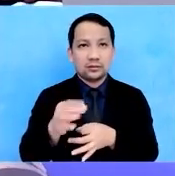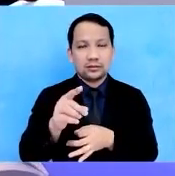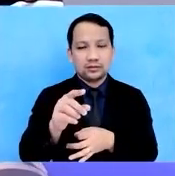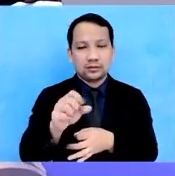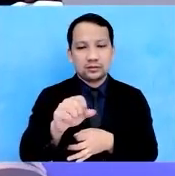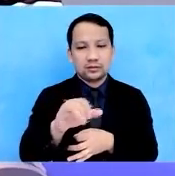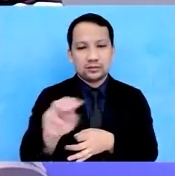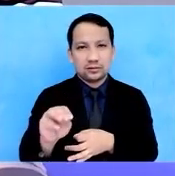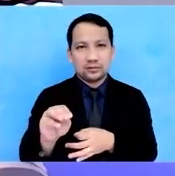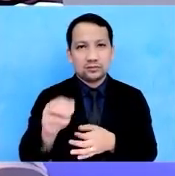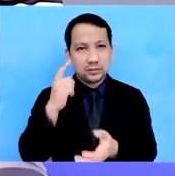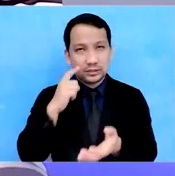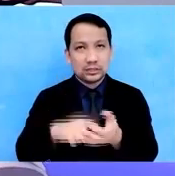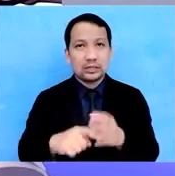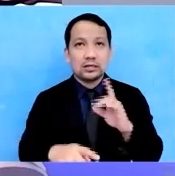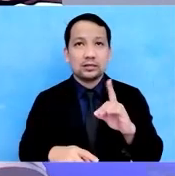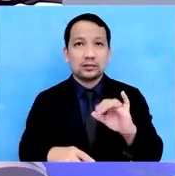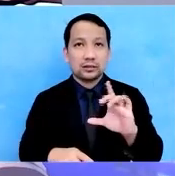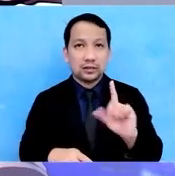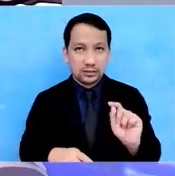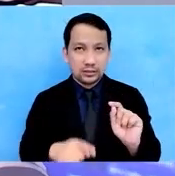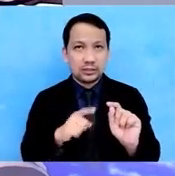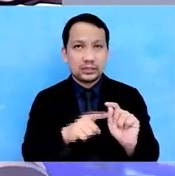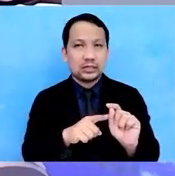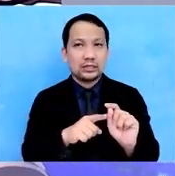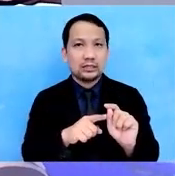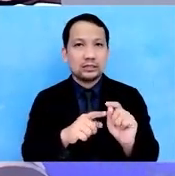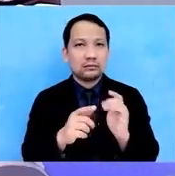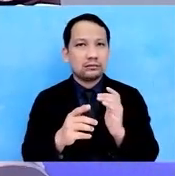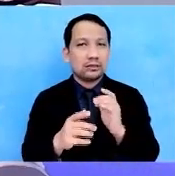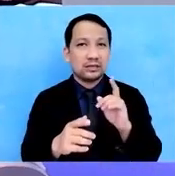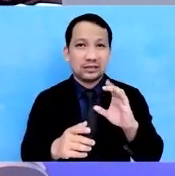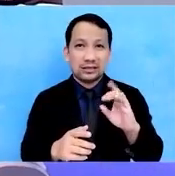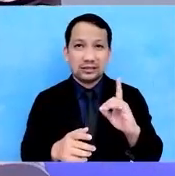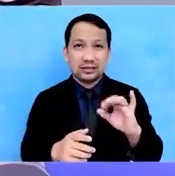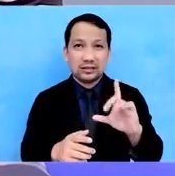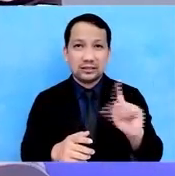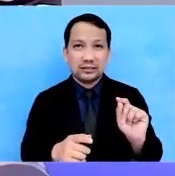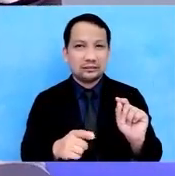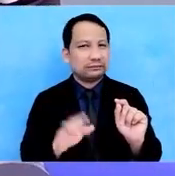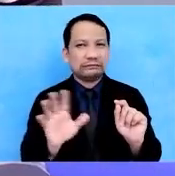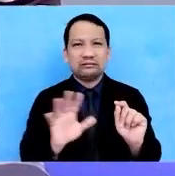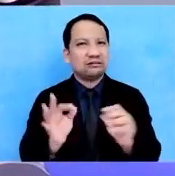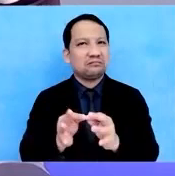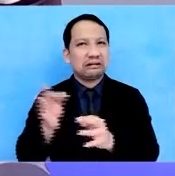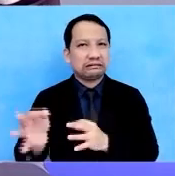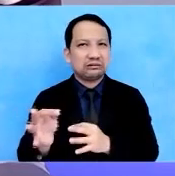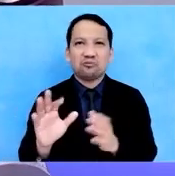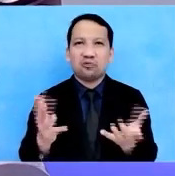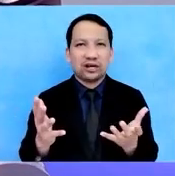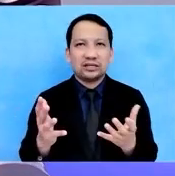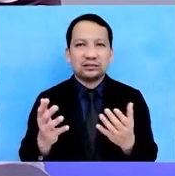registration. Pero ang Department of Information and Communications Technology o DICT nanindigang walang